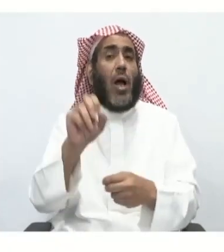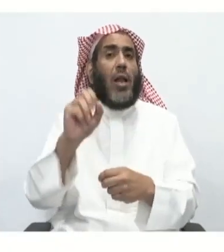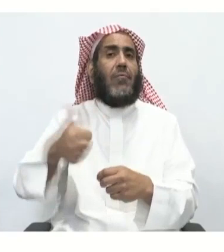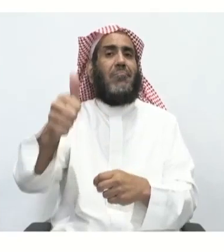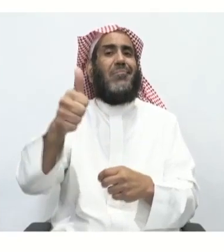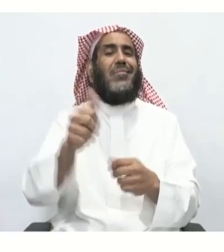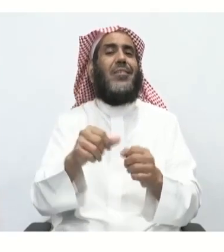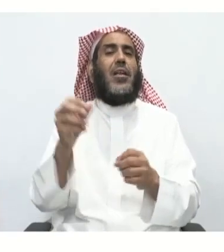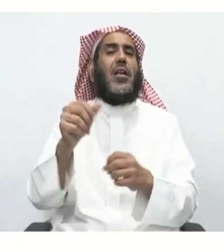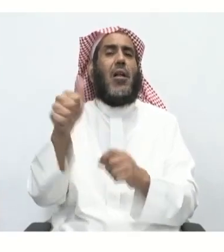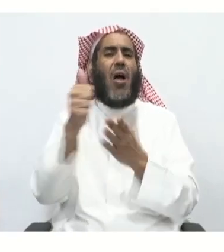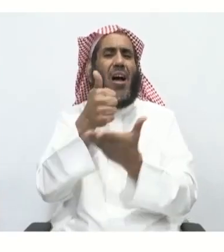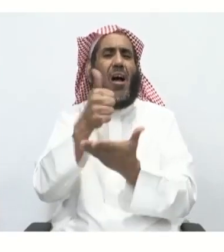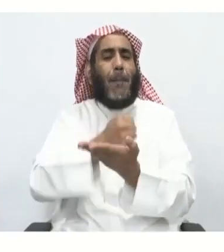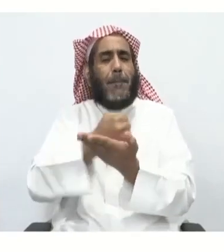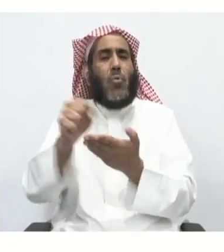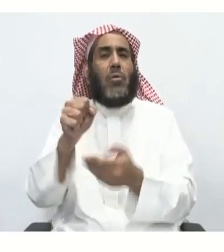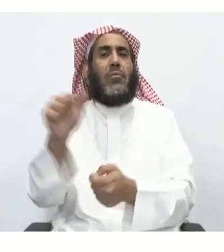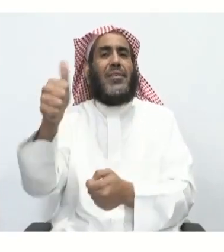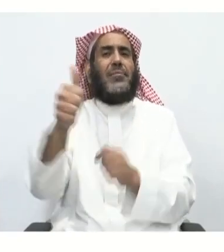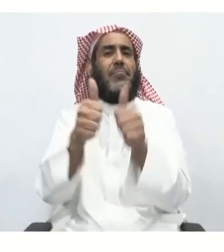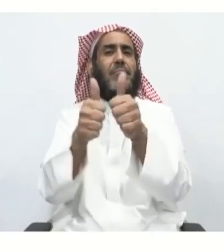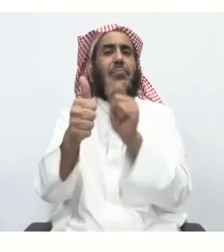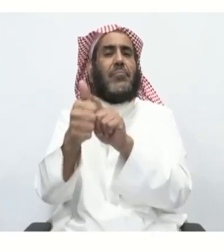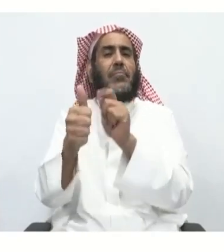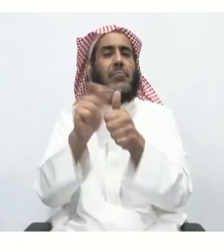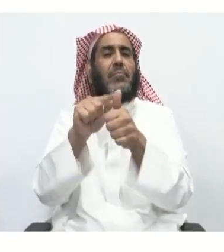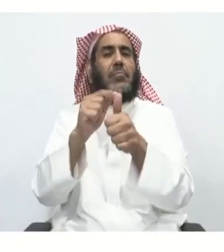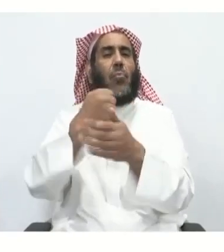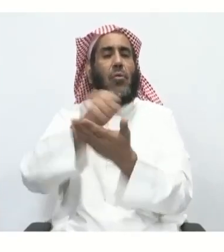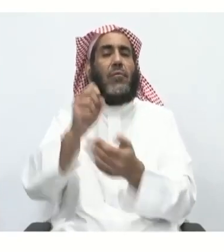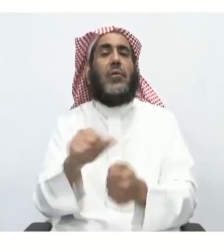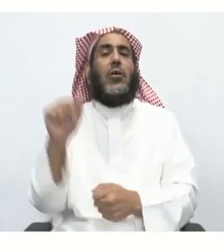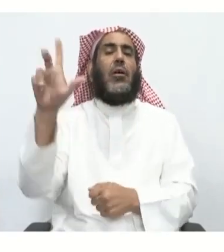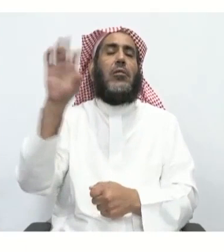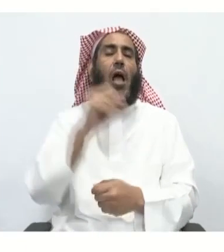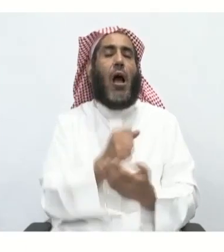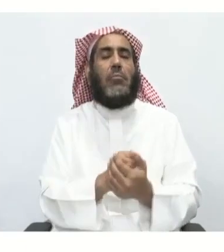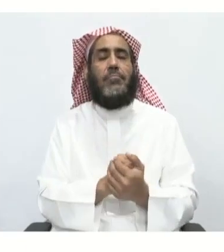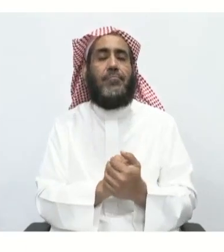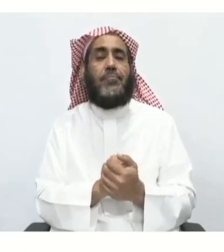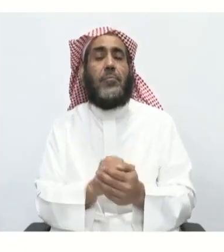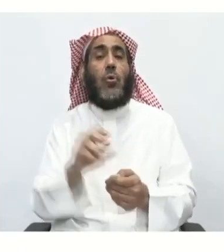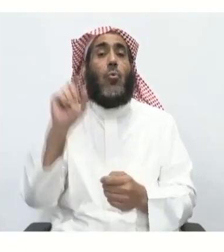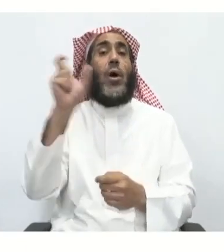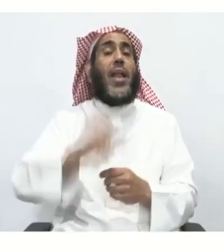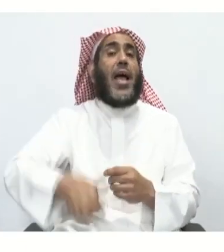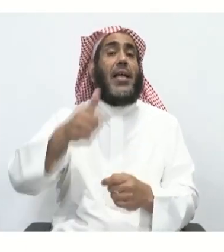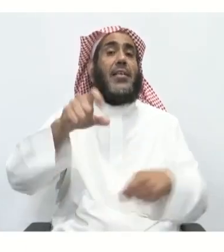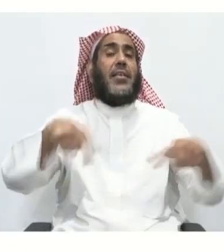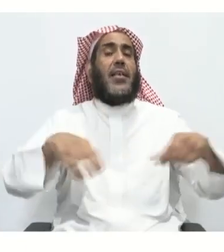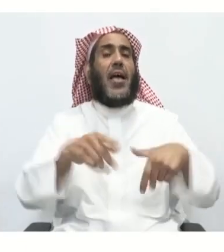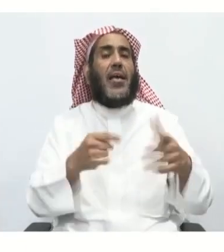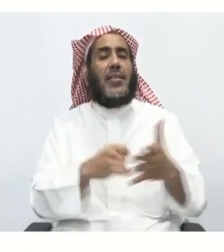همزه الوصل لدخول همزه الاستفهام تدخل همزه الاستفهام عليها فتحذف همزه الوصل طبعا وايضا ناد